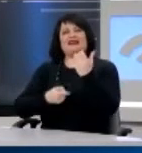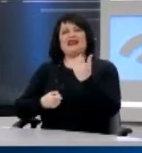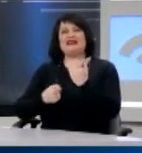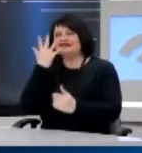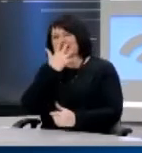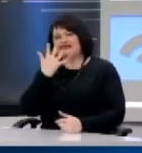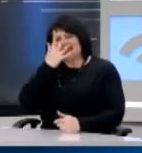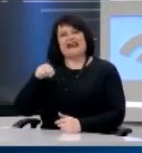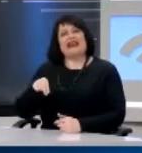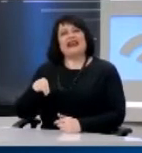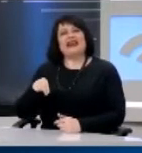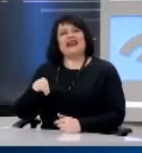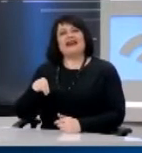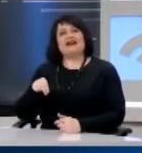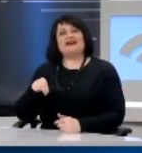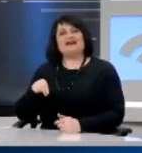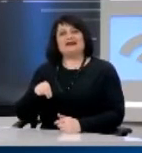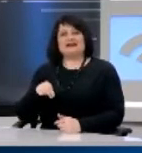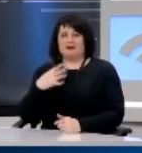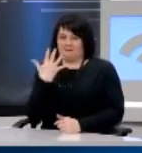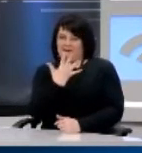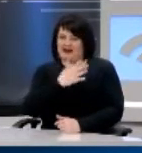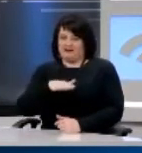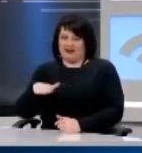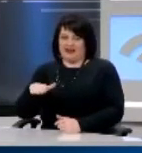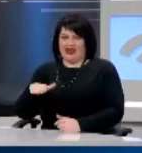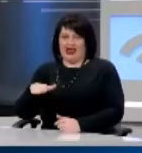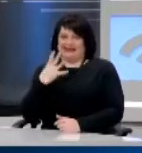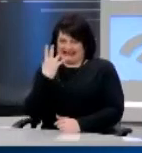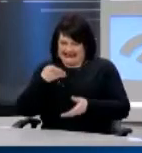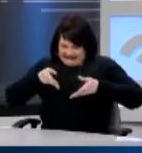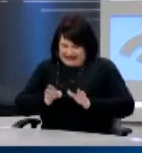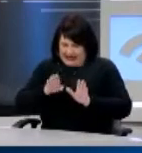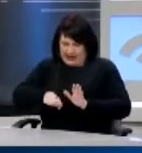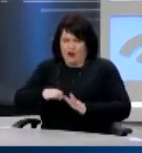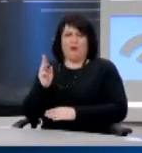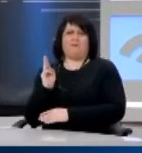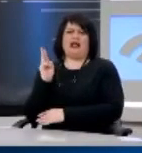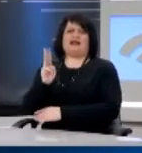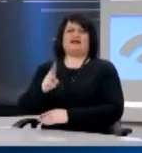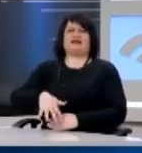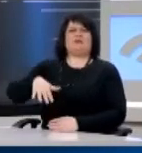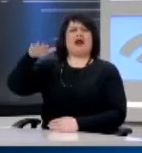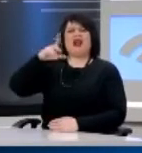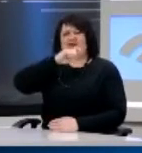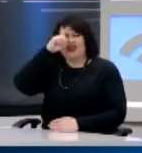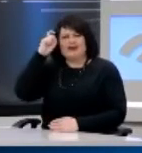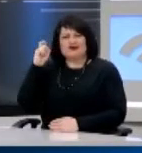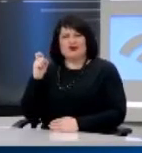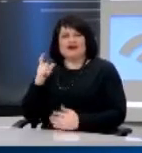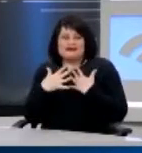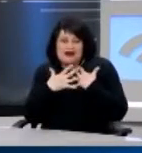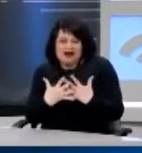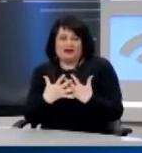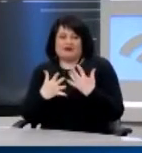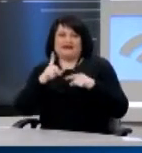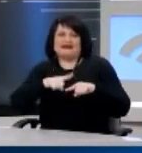μεγάλωσαν στα Πατήσια και μεγάλωσαν με βάσανα και δυσκολίες και αγάπησαν την Ελλάδα και είναι πιο Έλληνες από κάποιους άλλους που παριστάνουν τους